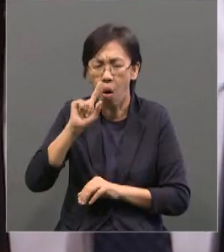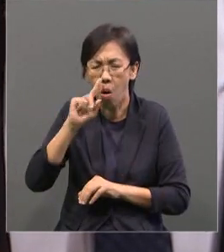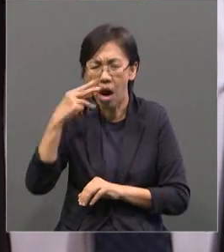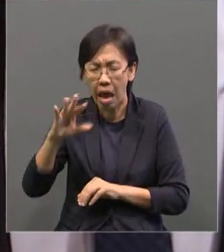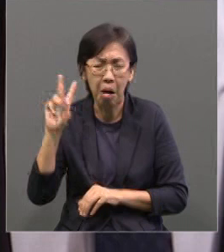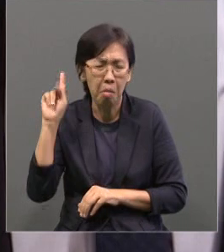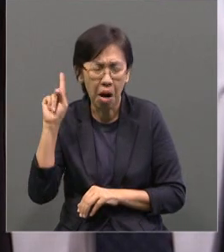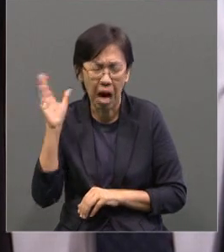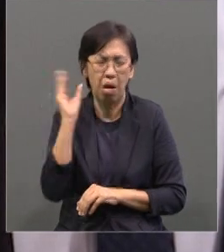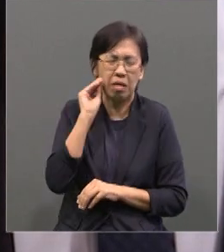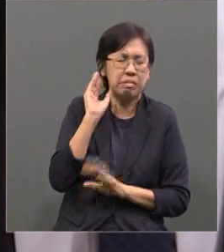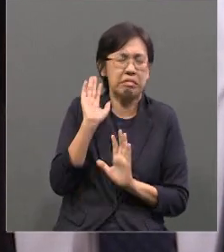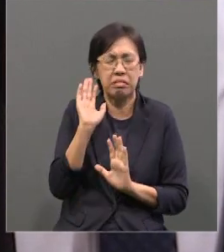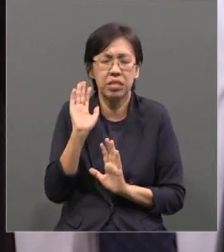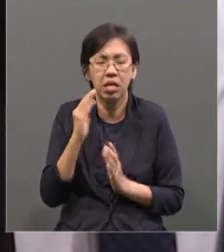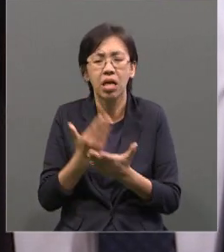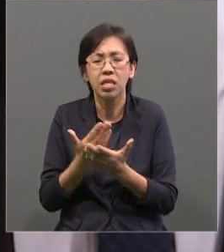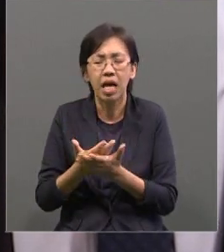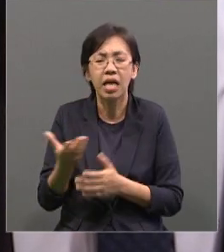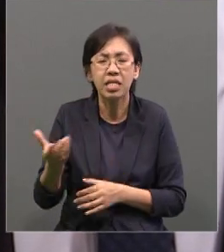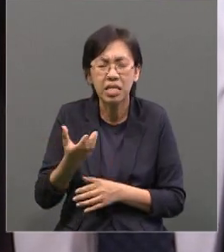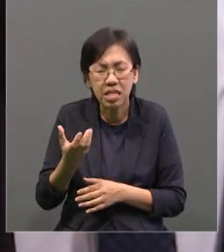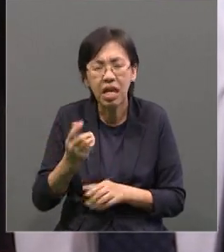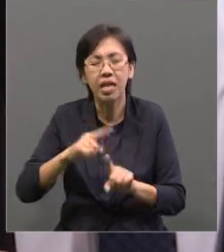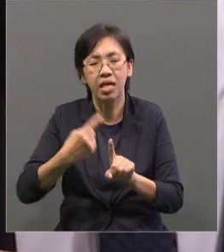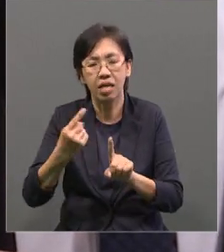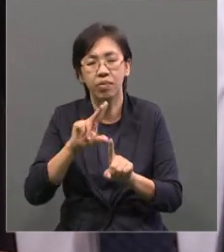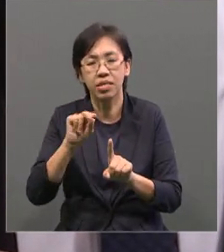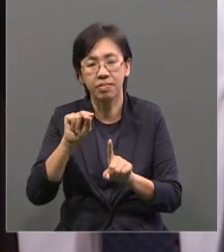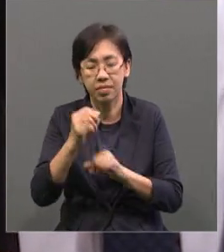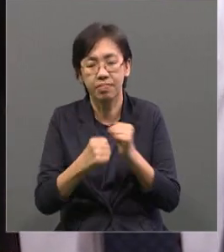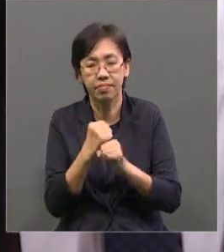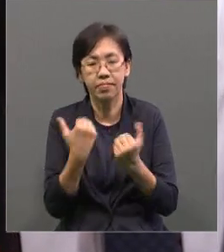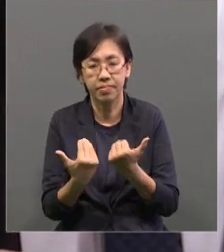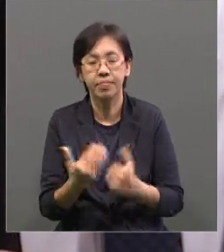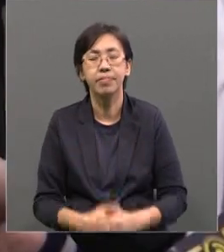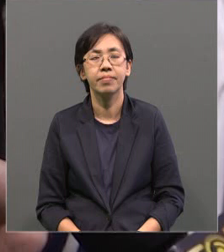ตั้งแต่มีข่าวแต่จังหวะการคืนเงินก็คือ 30มกราคมค่ะ